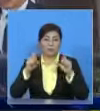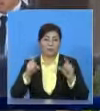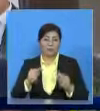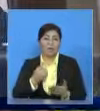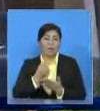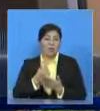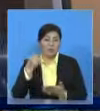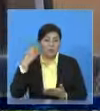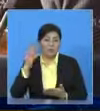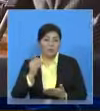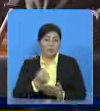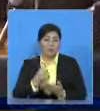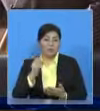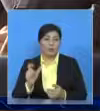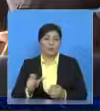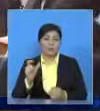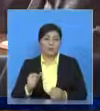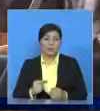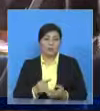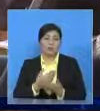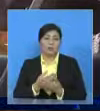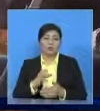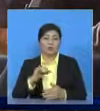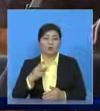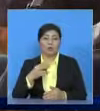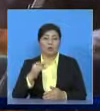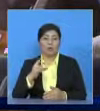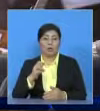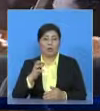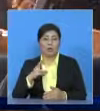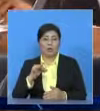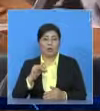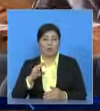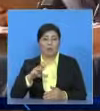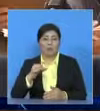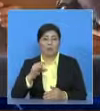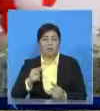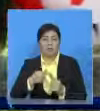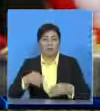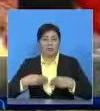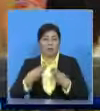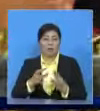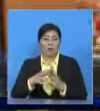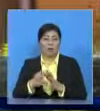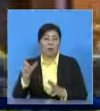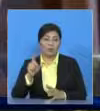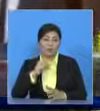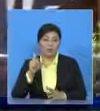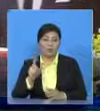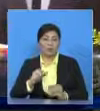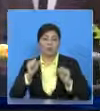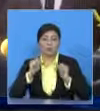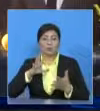құрметті қызметкері Байғанин ауданының құрметті азаматы Сүгірәлі Тайжановтың аты берілді. Енді мұнда ауыл жастары алаңсыз